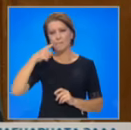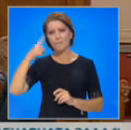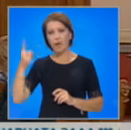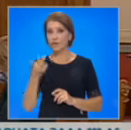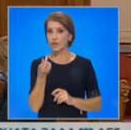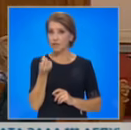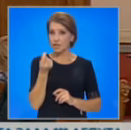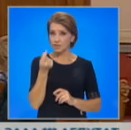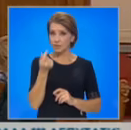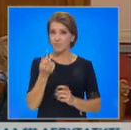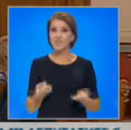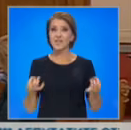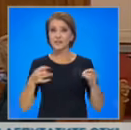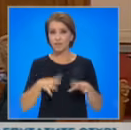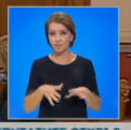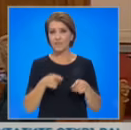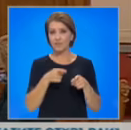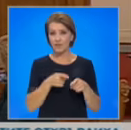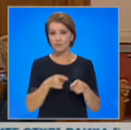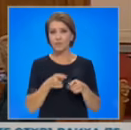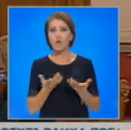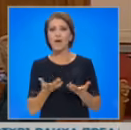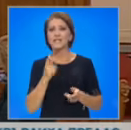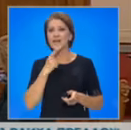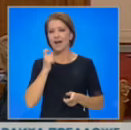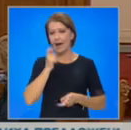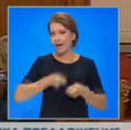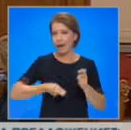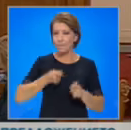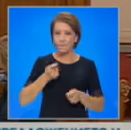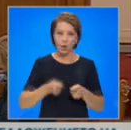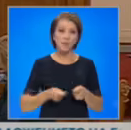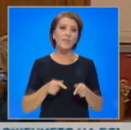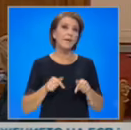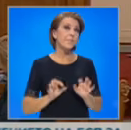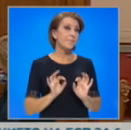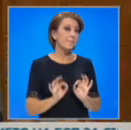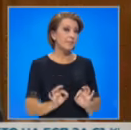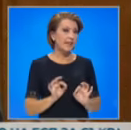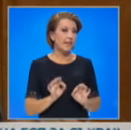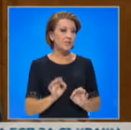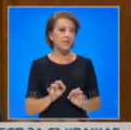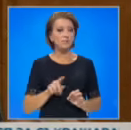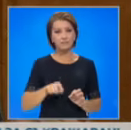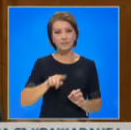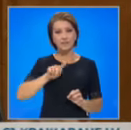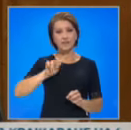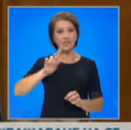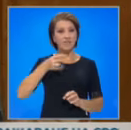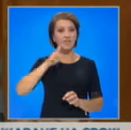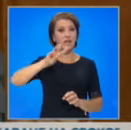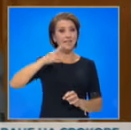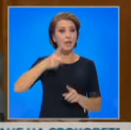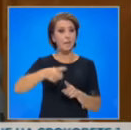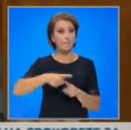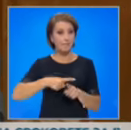струва възстановяването, респективно ремонта, така че в тези 2-3 месеца, които предстоят, където